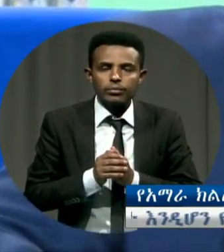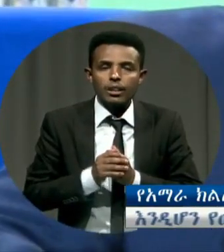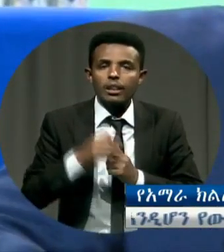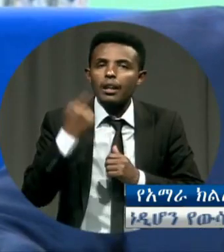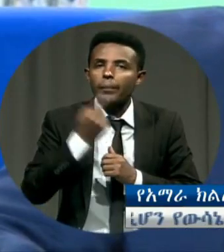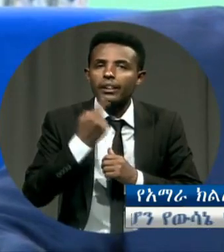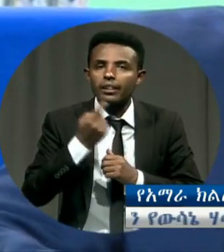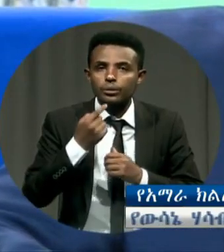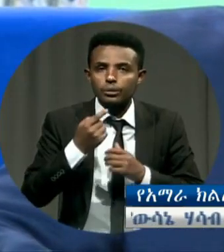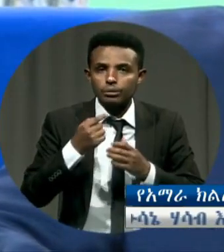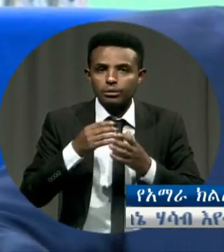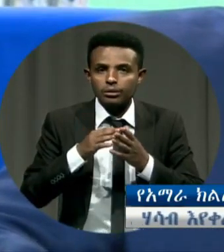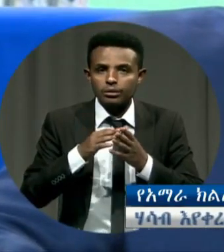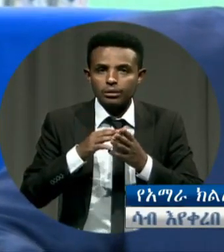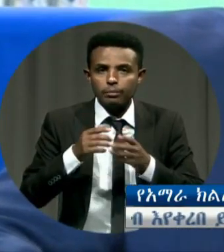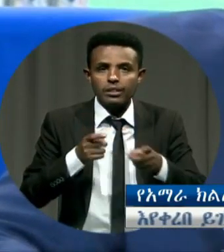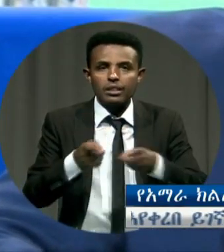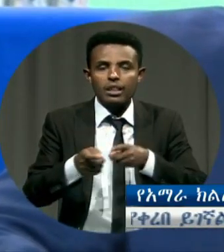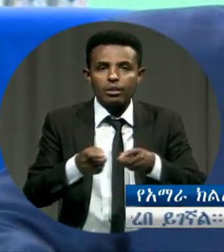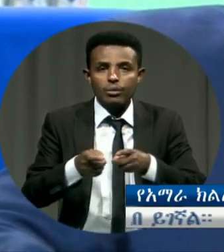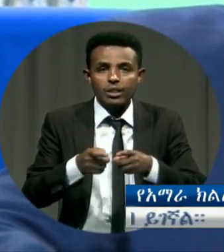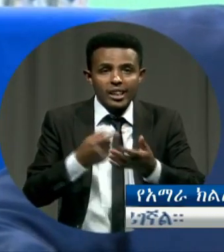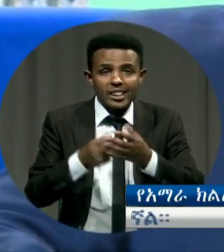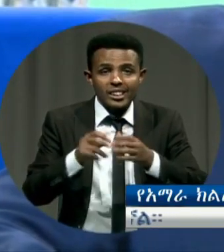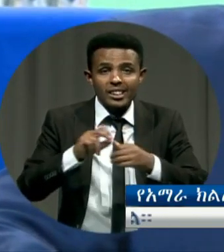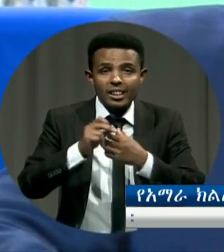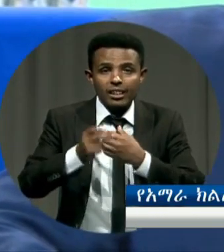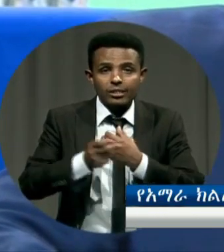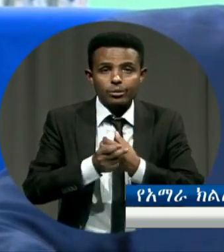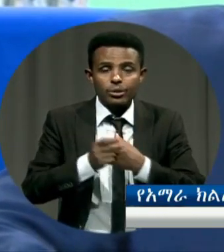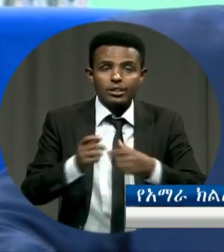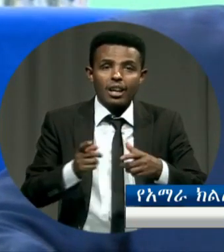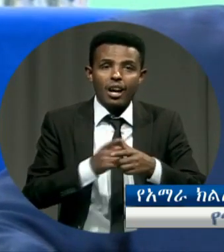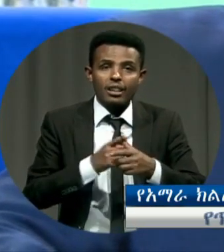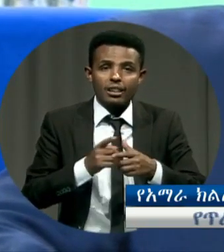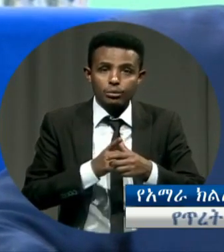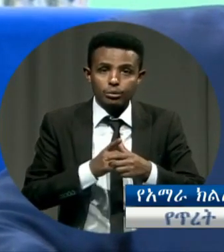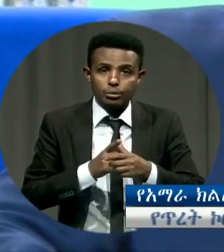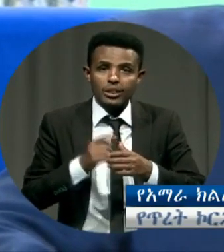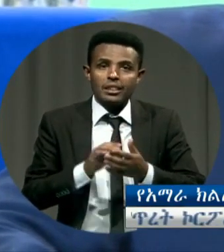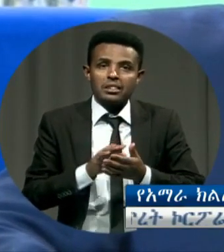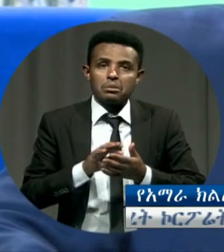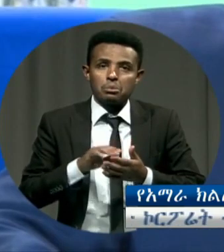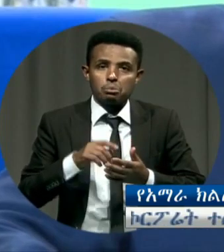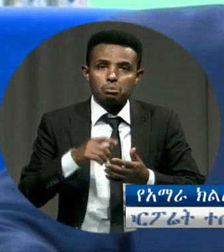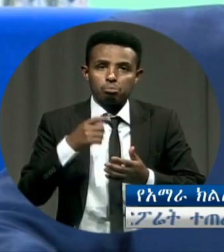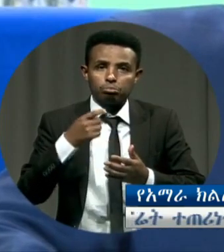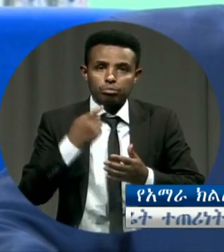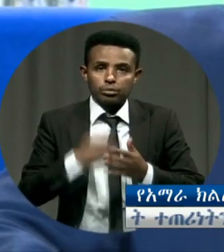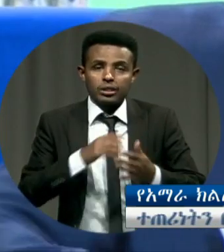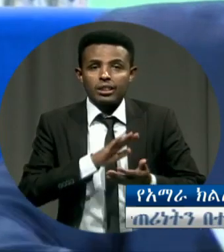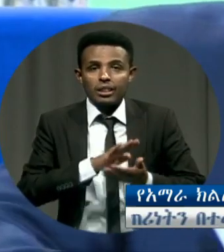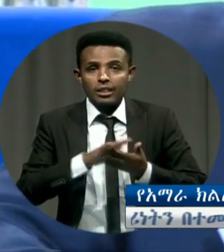እነማን ናቸው የሚያስተዳድራቸው? እነዚህ ድርጅቶች አንዳንዶቹ የከሰሩ፣ አንዳንዶቹ በስም ብቻ